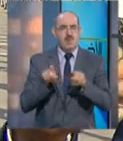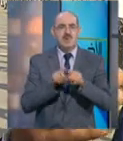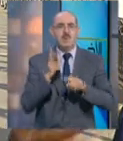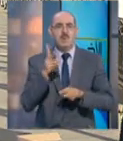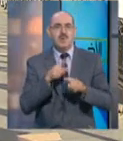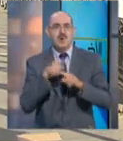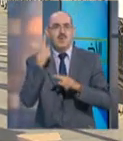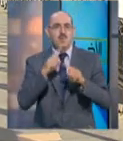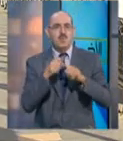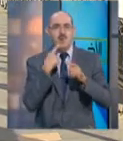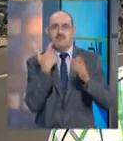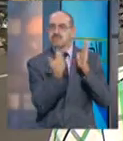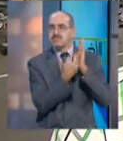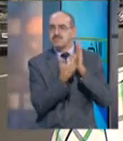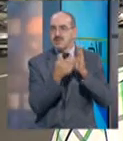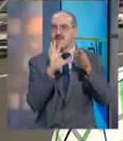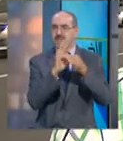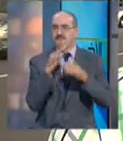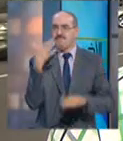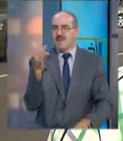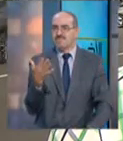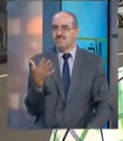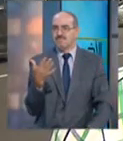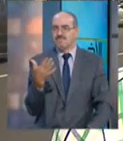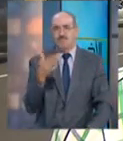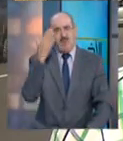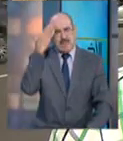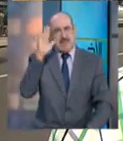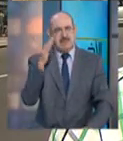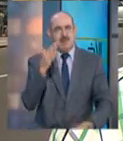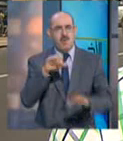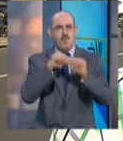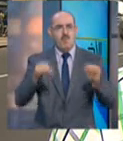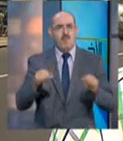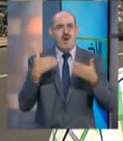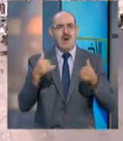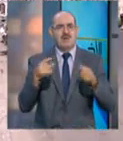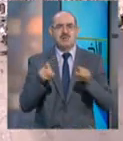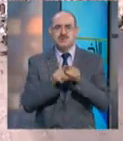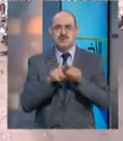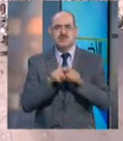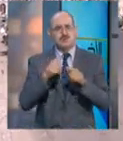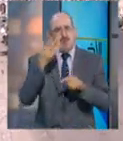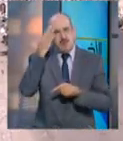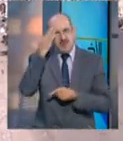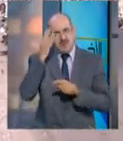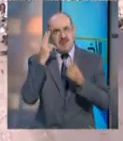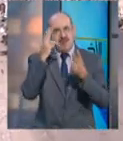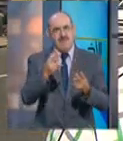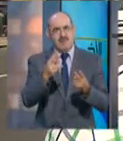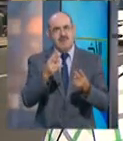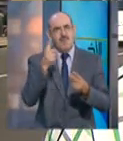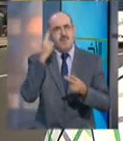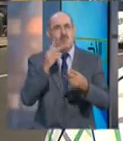يكون الأخوة ما بيناتنا. أنا واثق من السلطات الجزائرية، من الدولة الجزائرية، أنها تتوصل للم